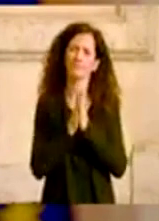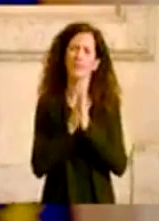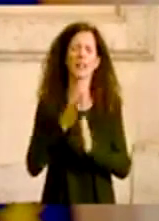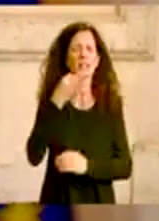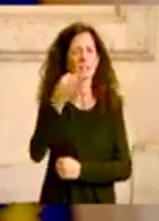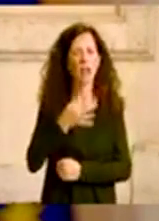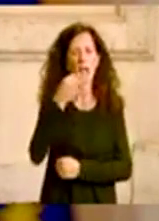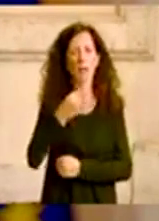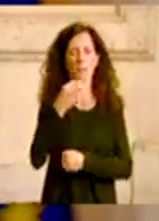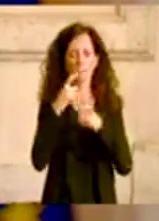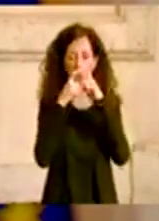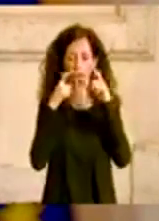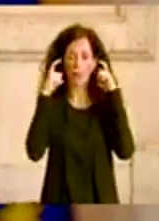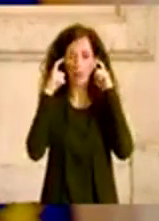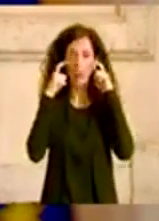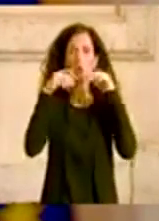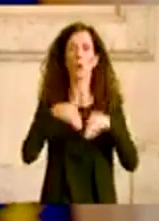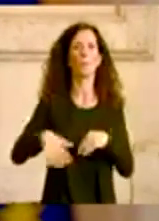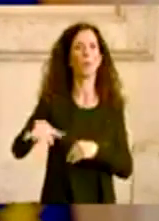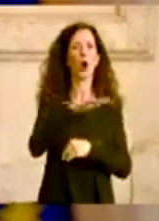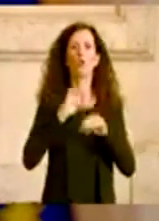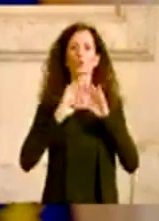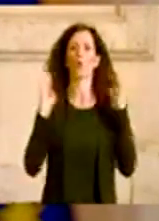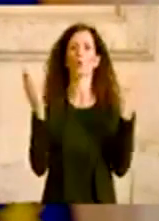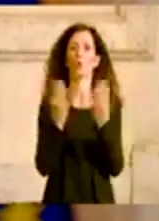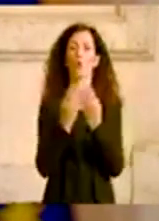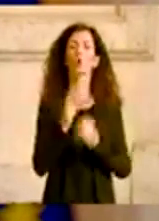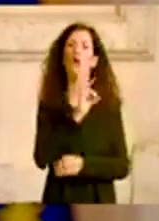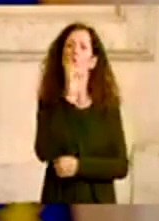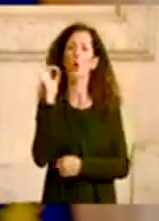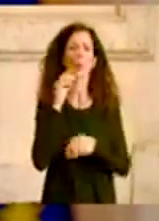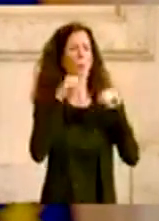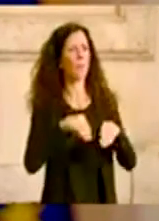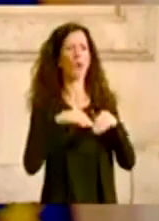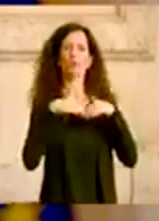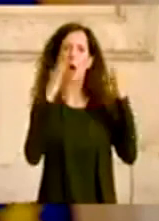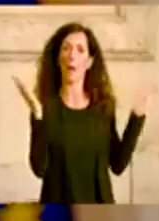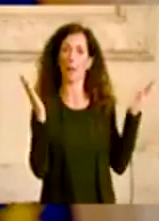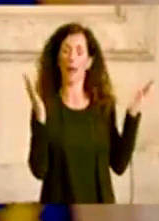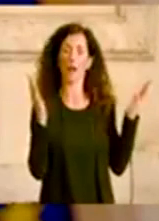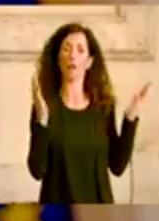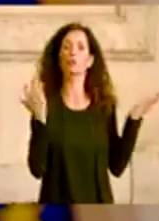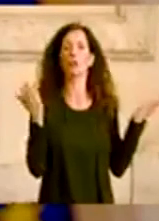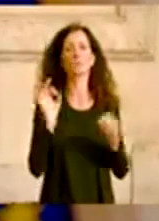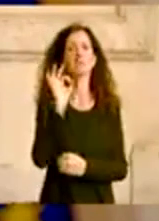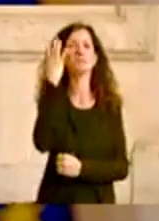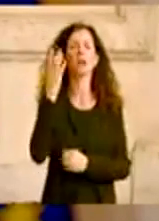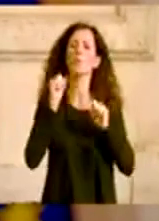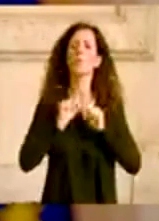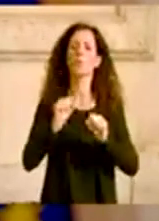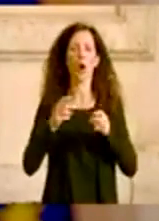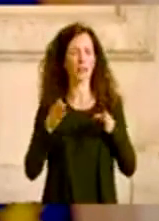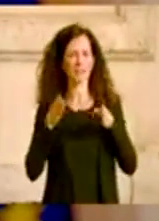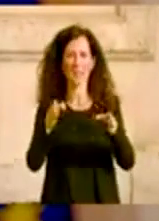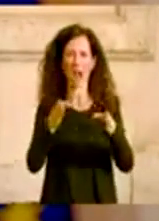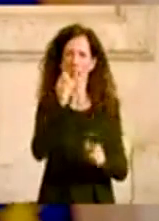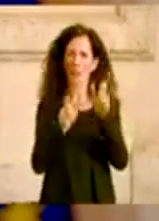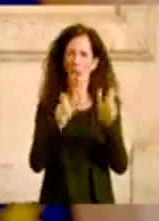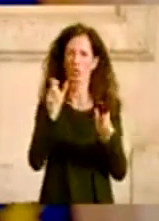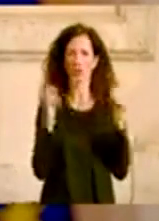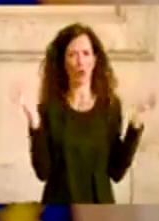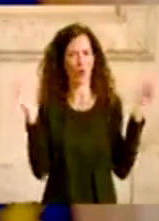indossarla al chiuso o anche all'aperto nell'eventualità immaginate una strada particolarmente affollata